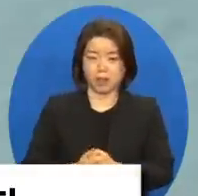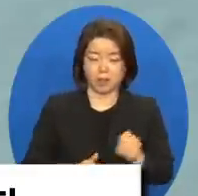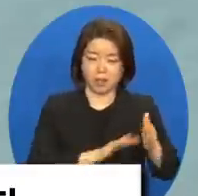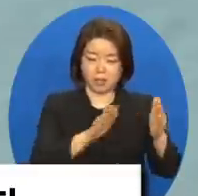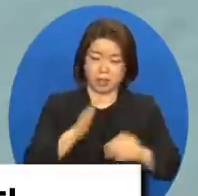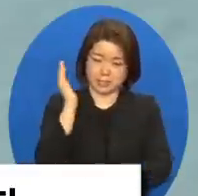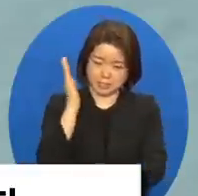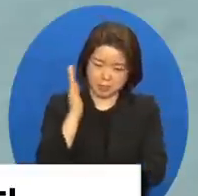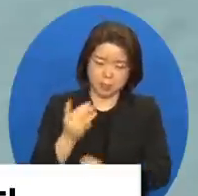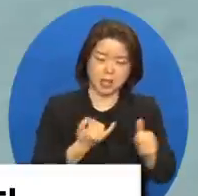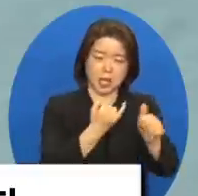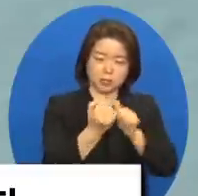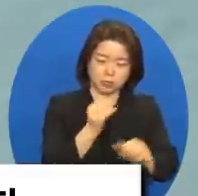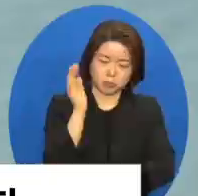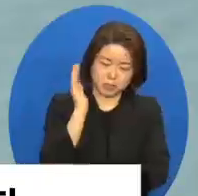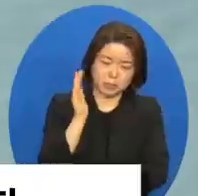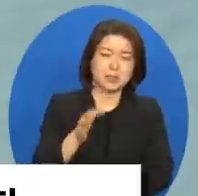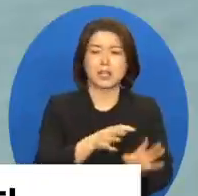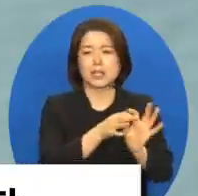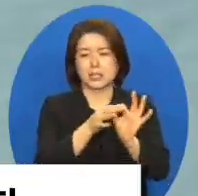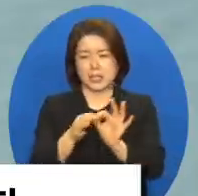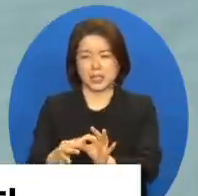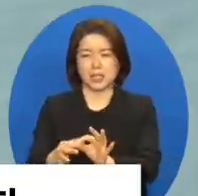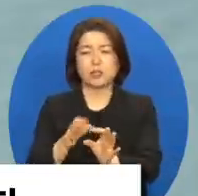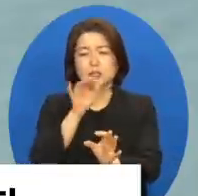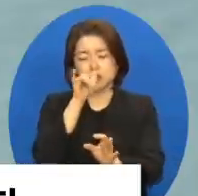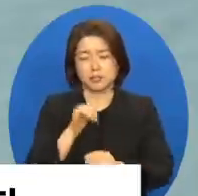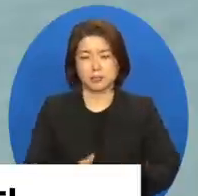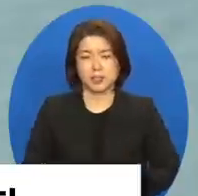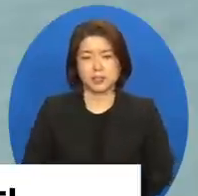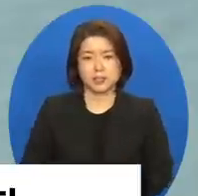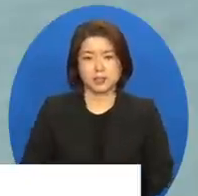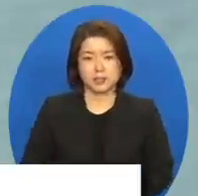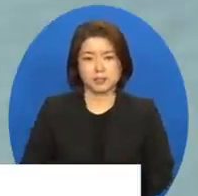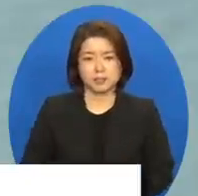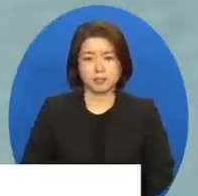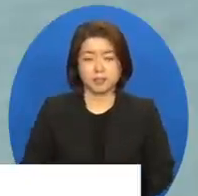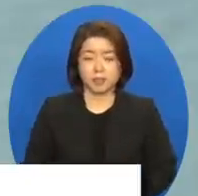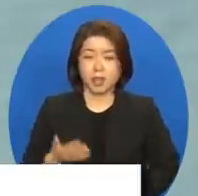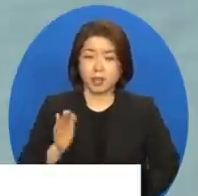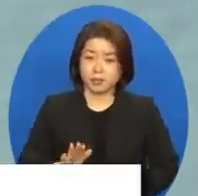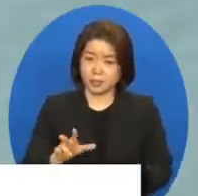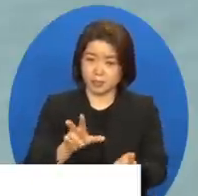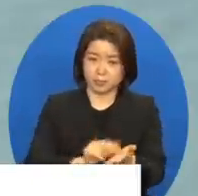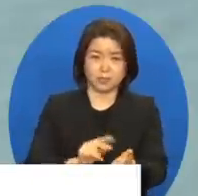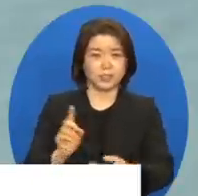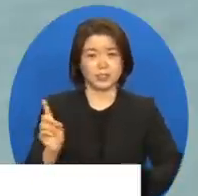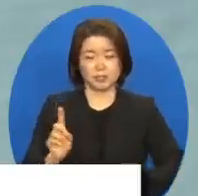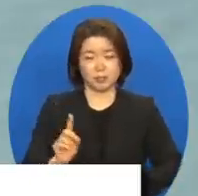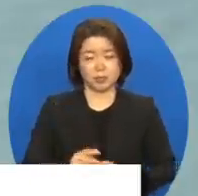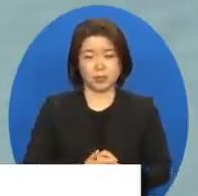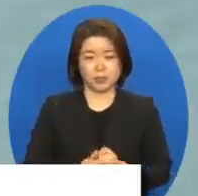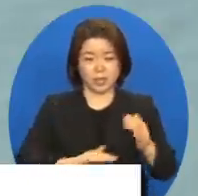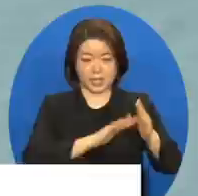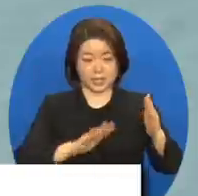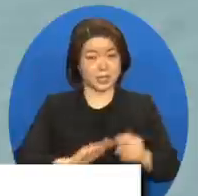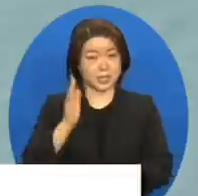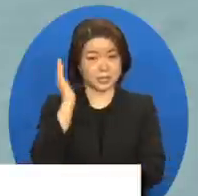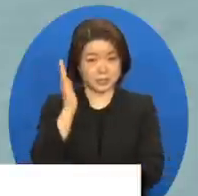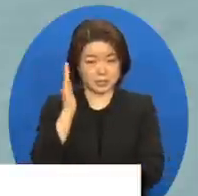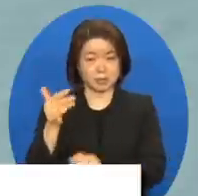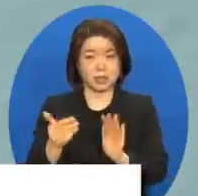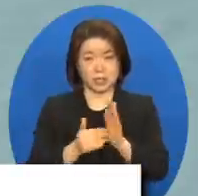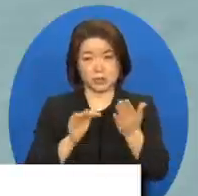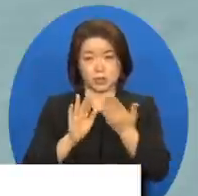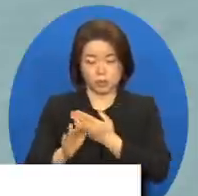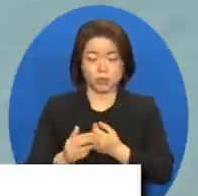부부 세미나를 계속 해 왔습니다. 그런데 문제는 가정 세미나를 하고